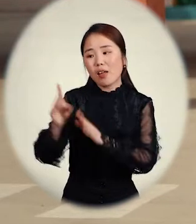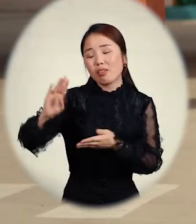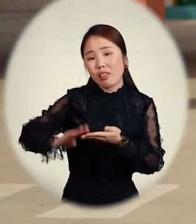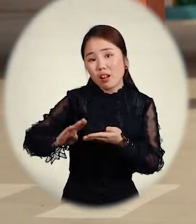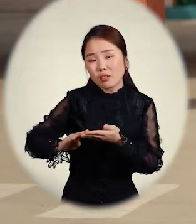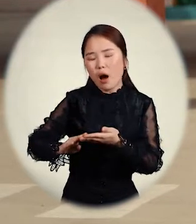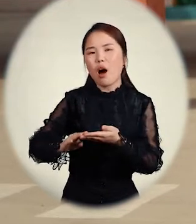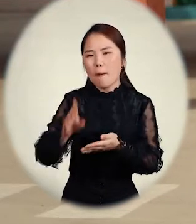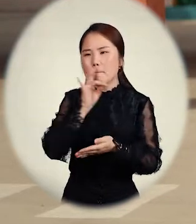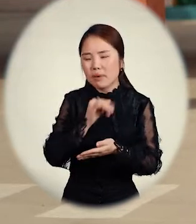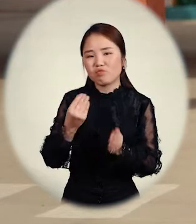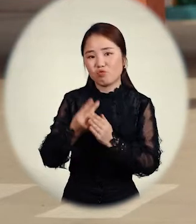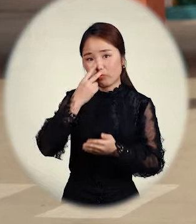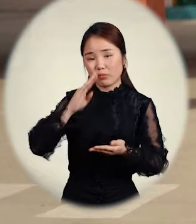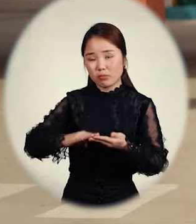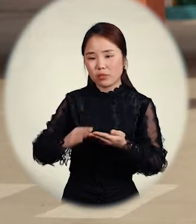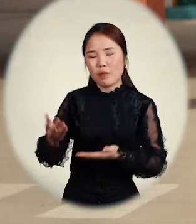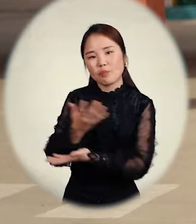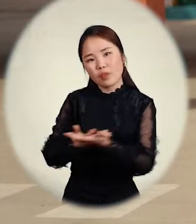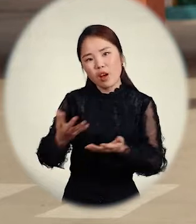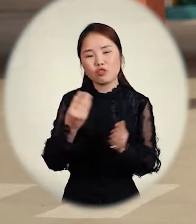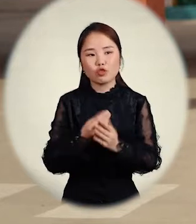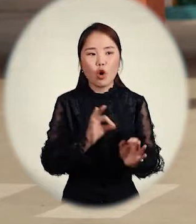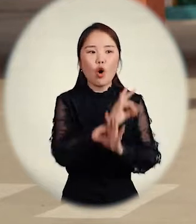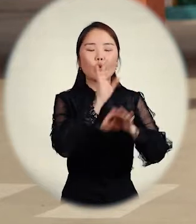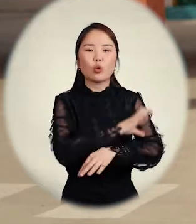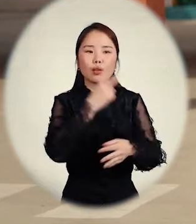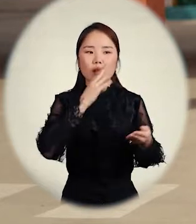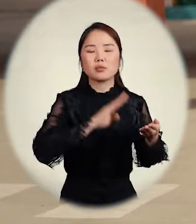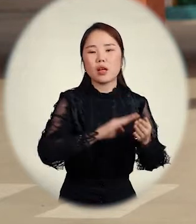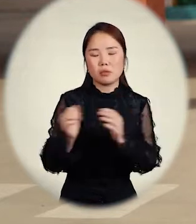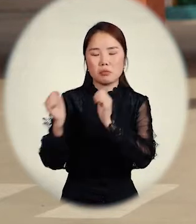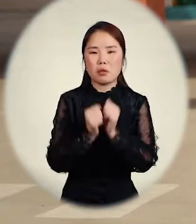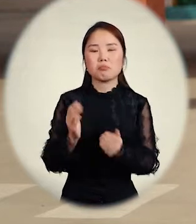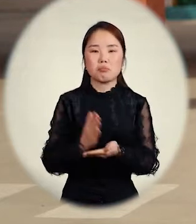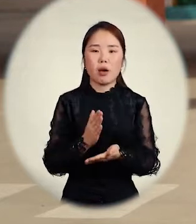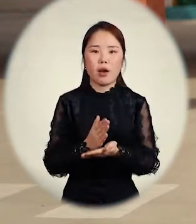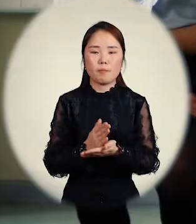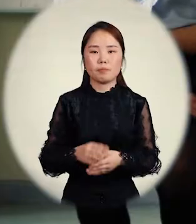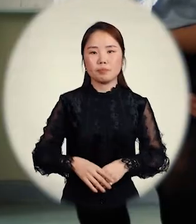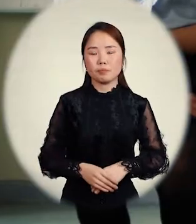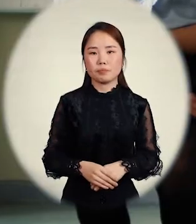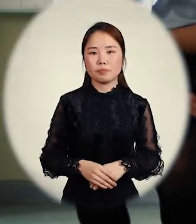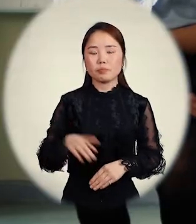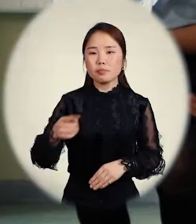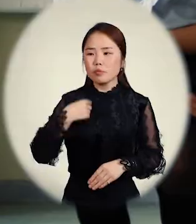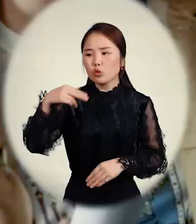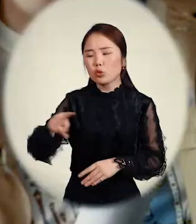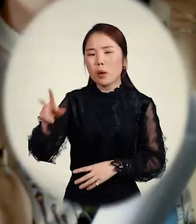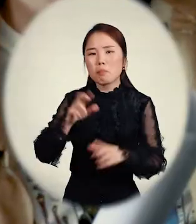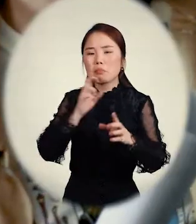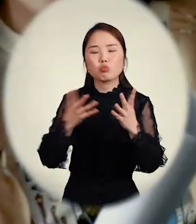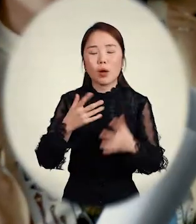өөр бас сургууль дээр байгаа төдийлэнгүй олон хүмүүстээ хамт танилцаж бас найзсан. Аа. Амьд чад яг яатсан